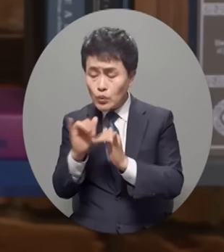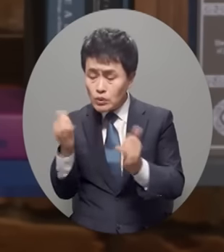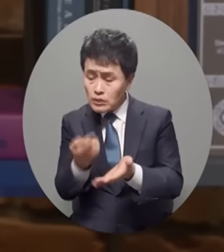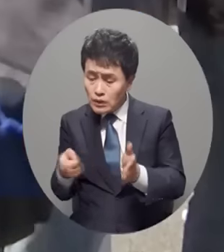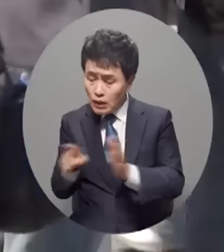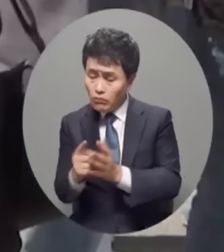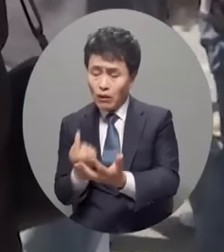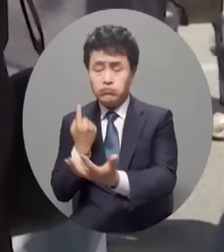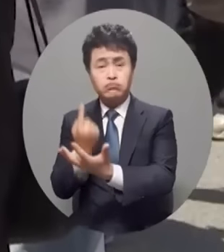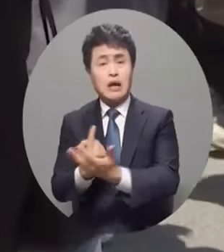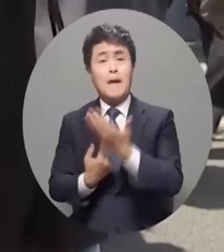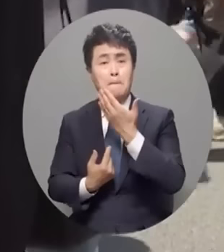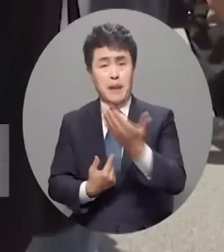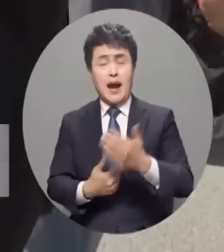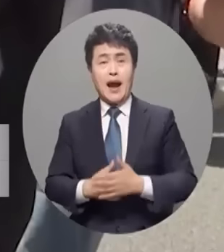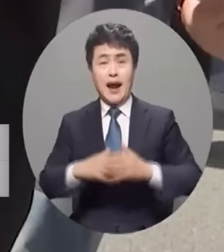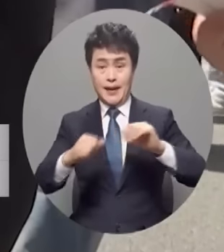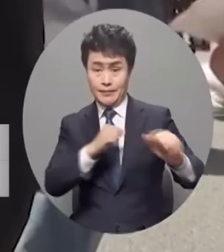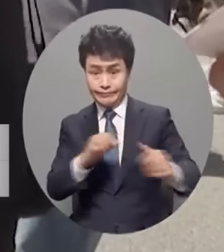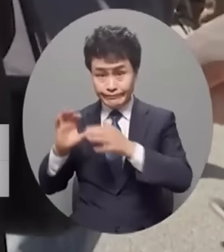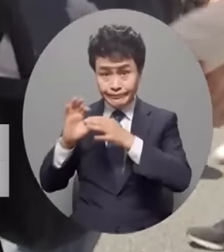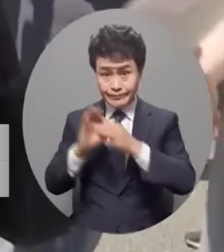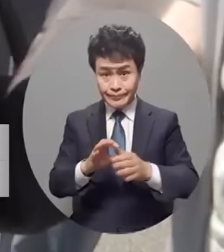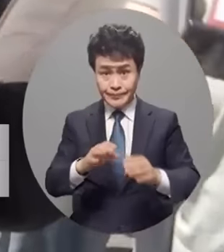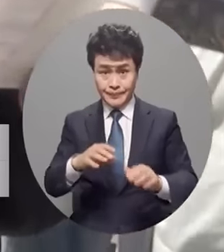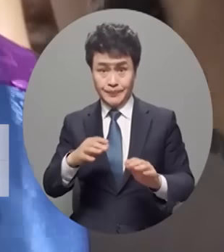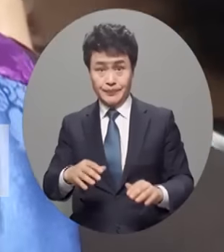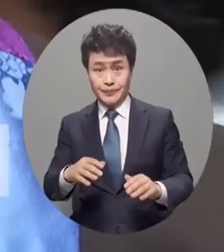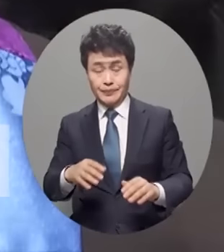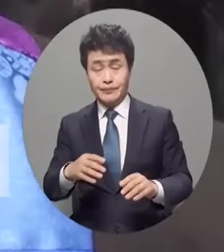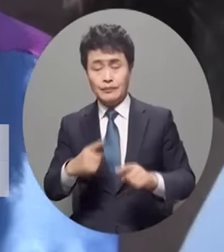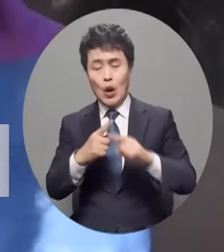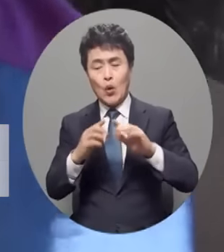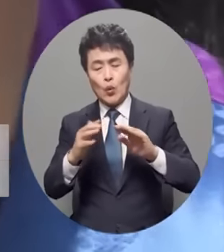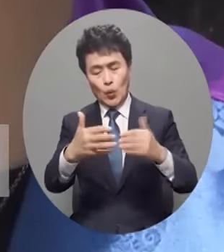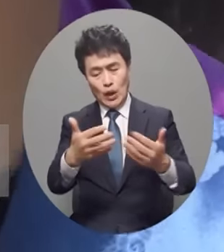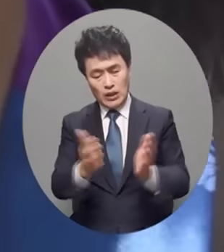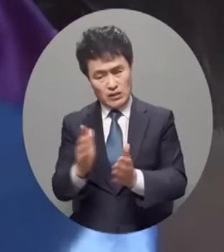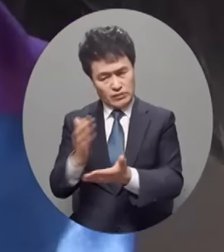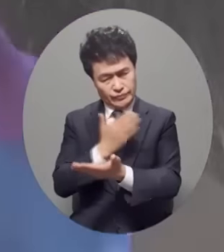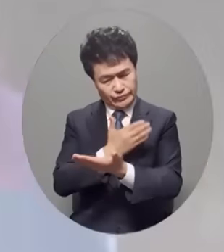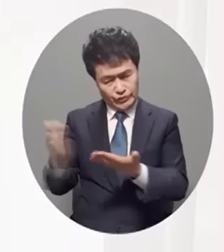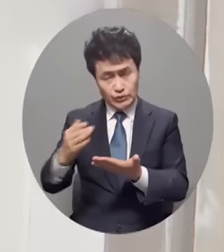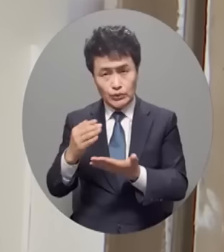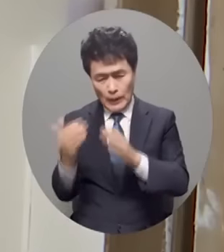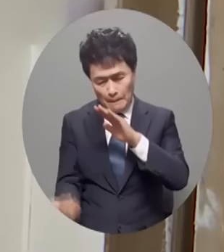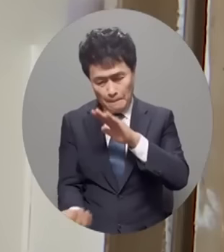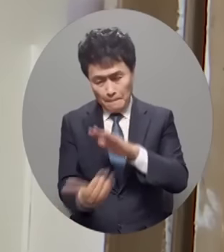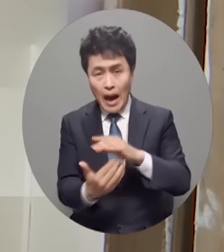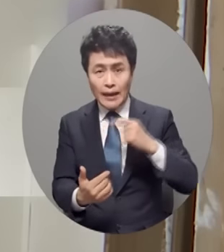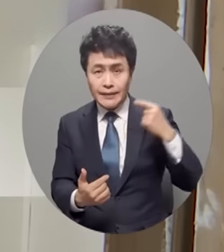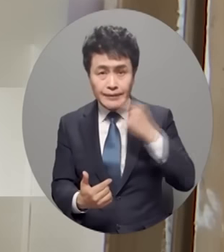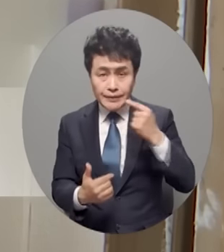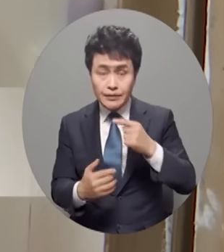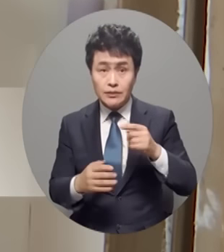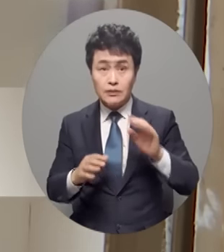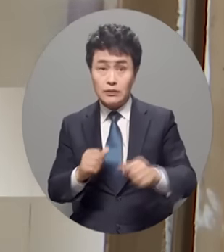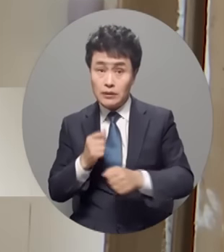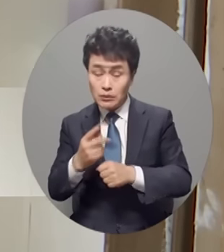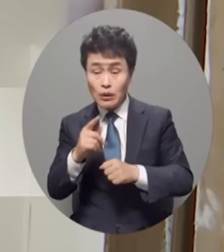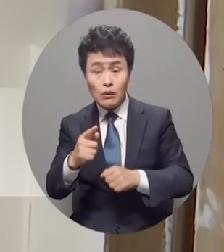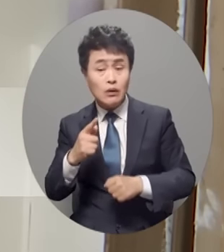것이다라고. 활동을 이어가자 교단은 출교라는 최고 수위 징계를 내린 겁니다. 10여 년간 그가